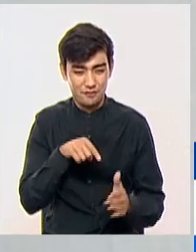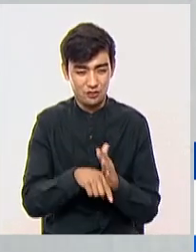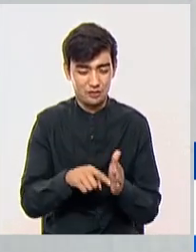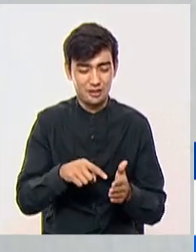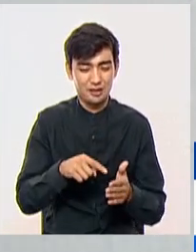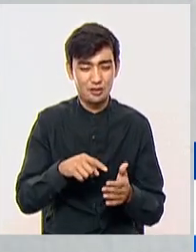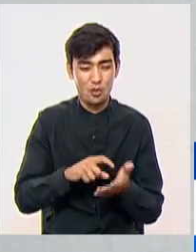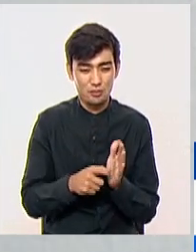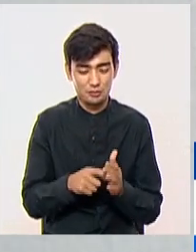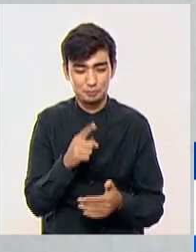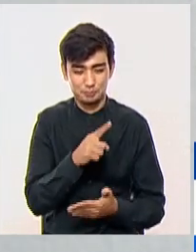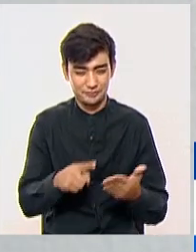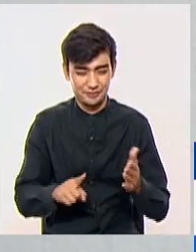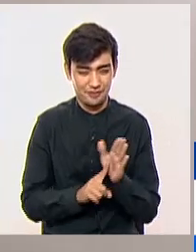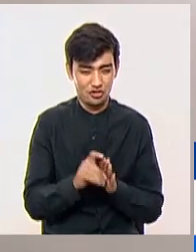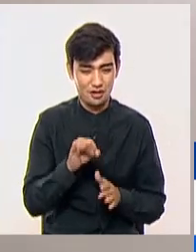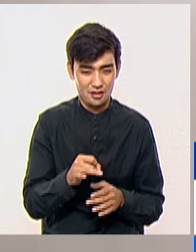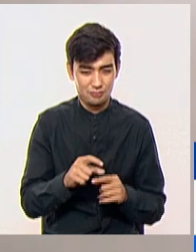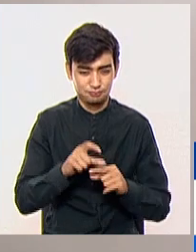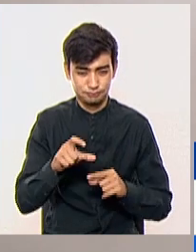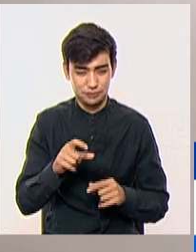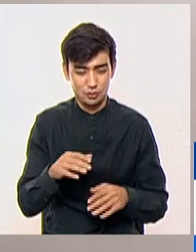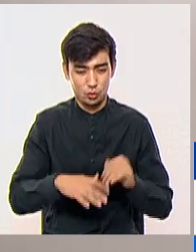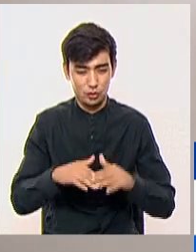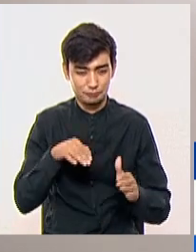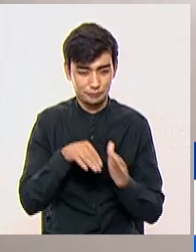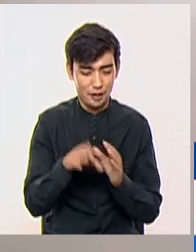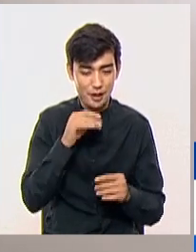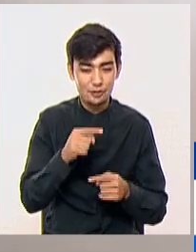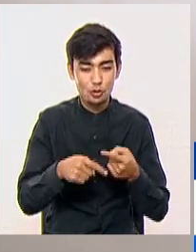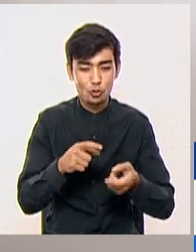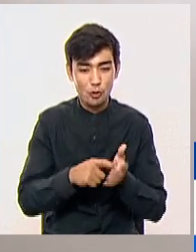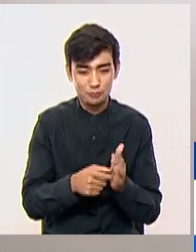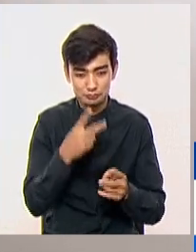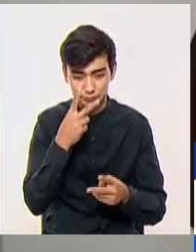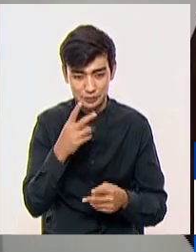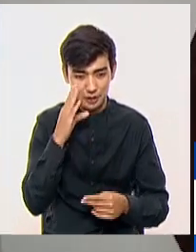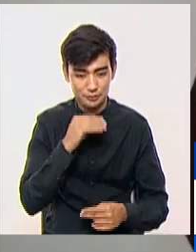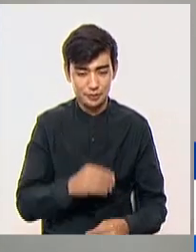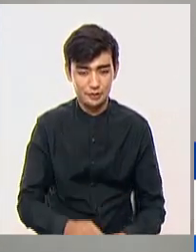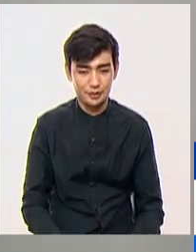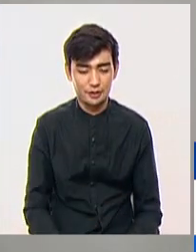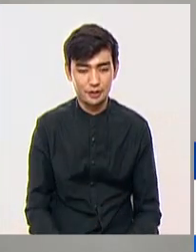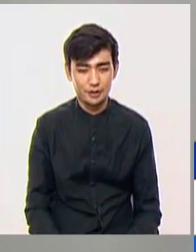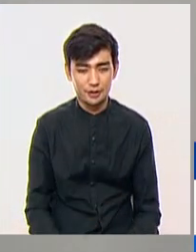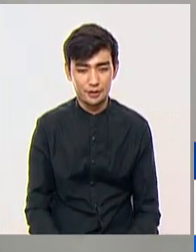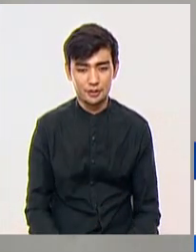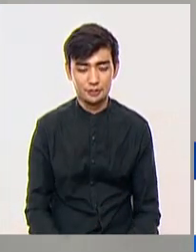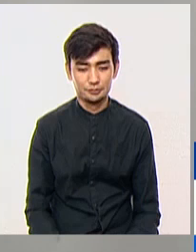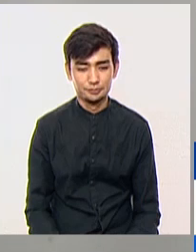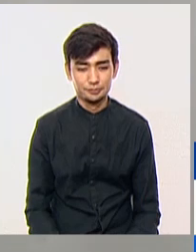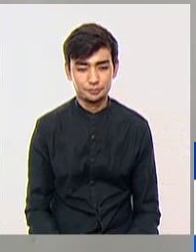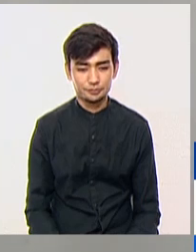пайда болған. Қазір жарықтардың үлкейіп кеткенін сонша бір бөлмеде тұрып келесі бөлмені анық көресіз. Қол тиіп